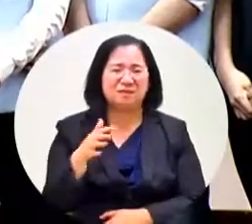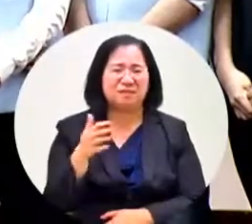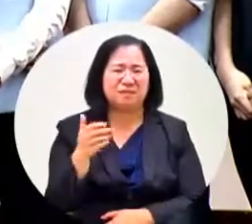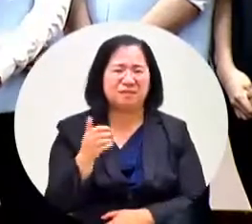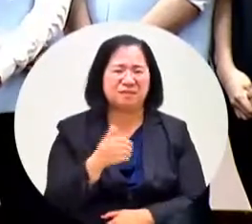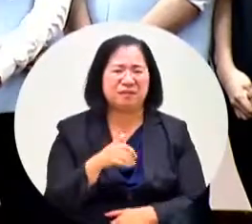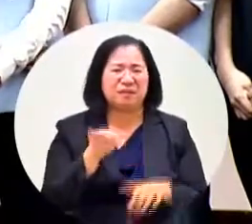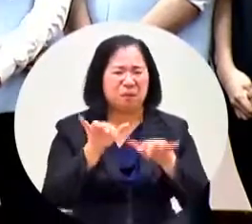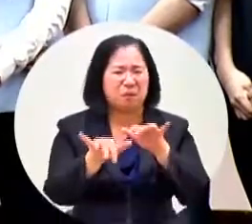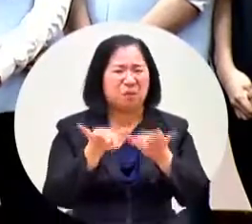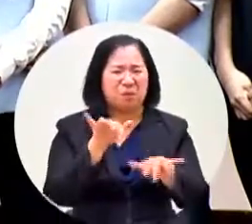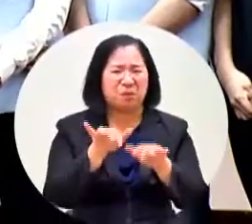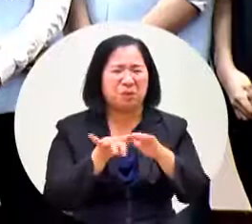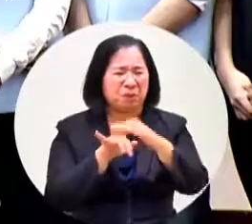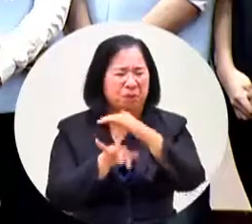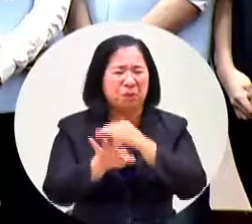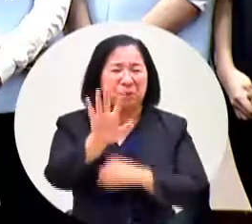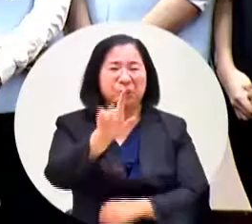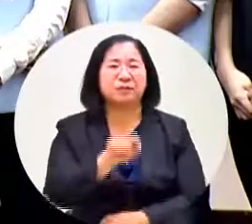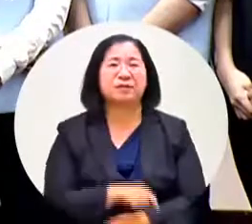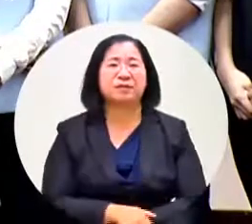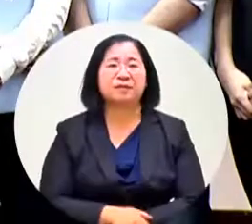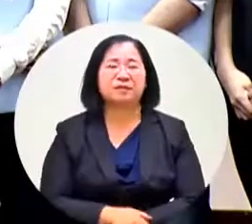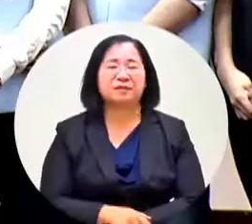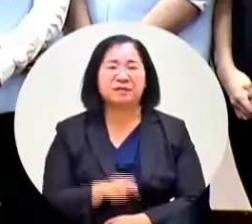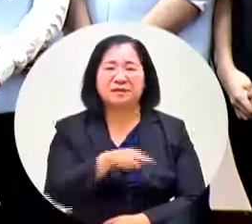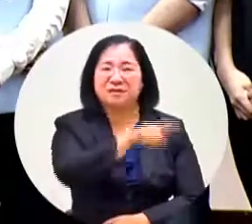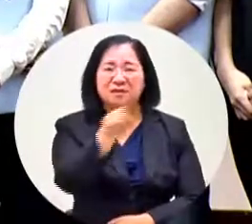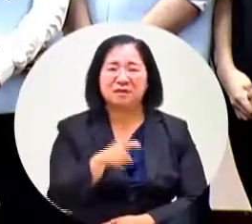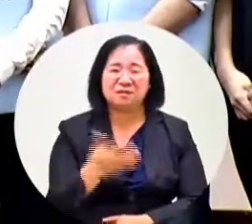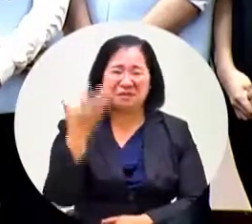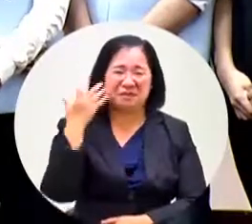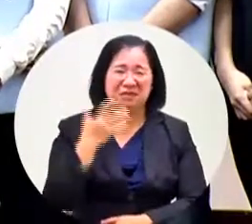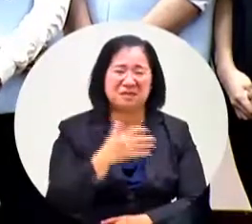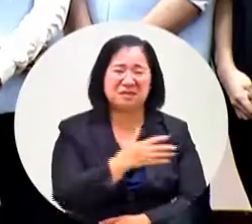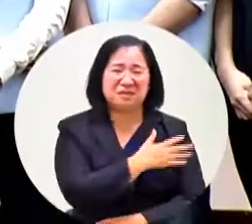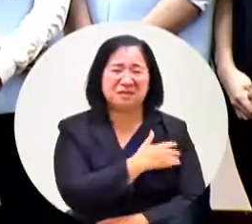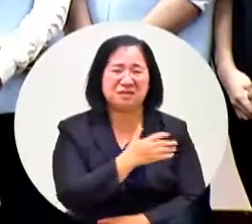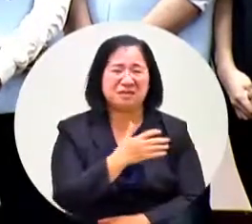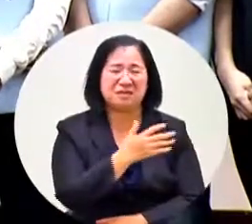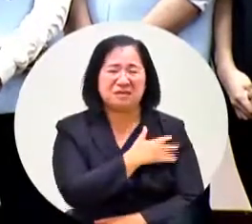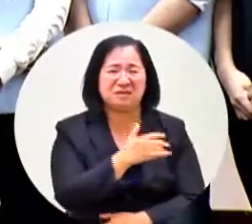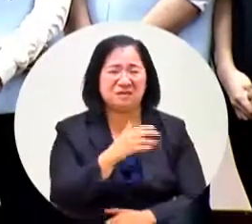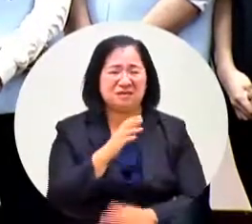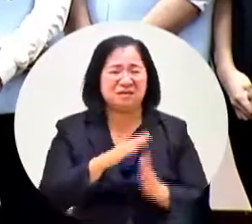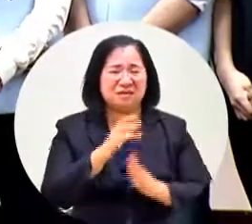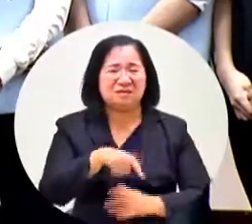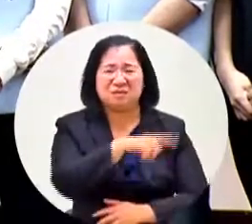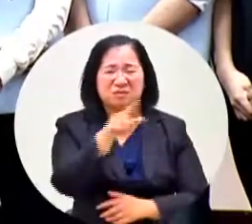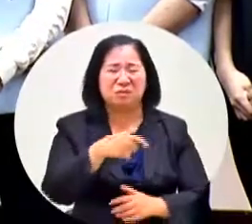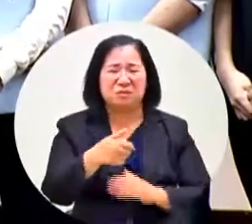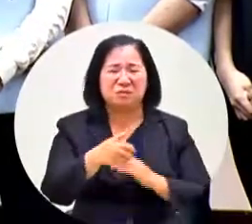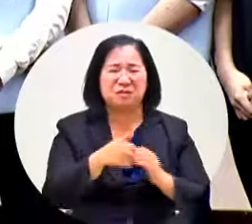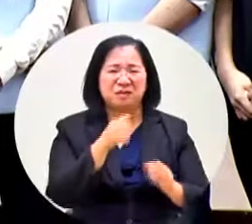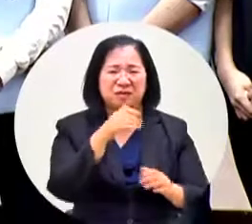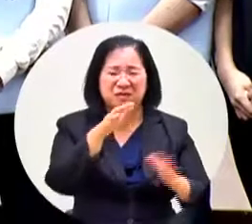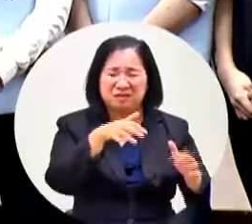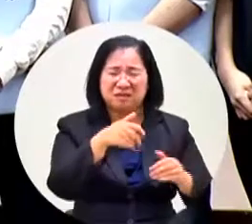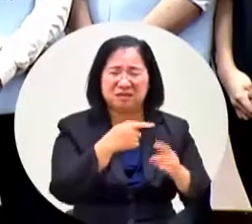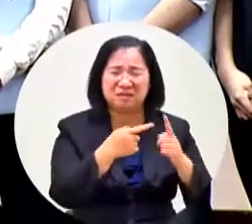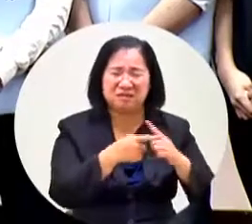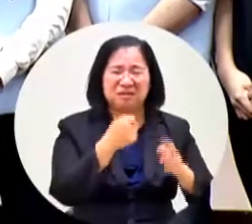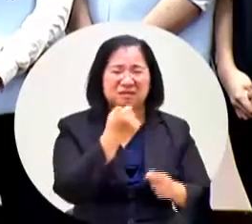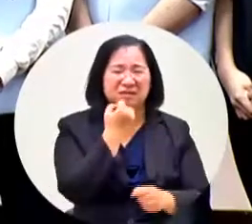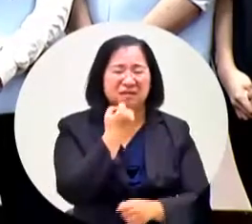好的来检视市政府所做的任何一项事，而不是让人家完全没有机会，你就开始被人家扣上帽